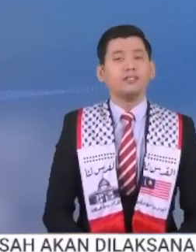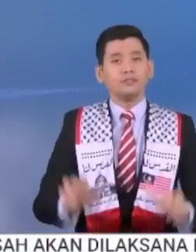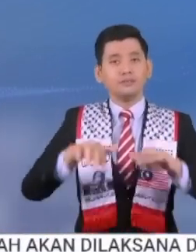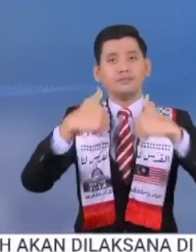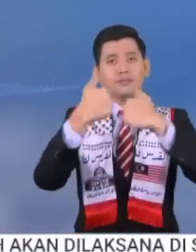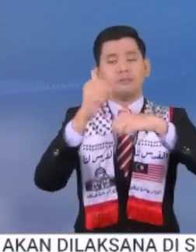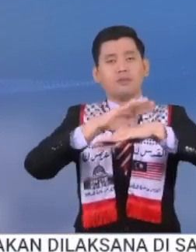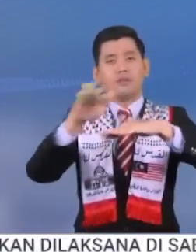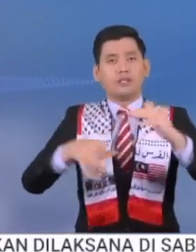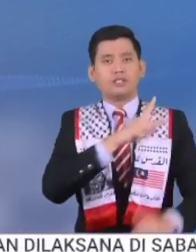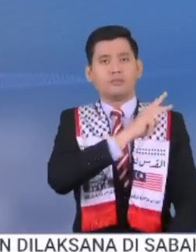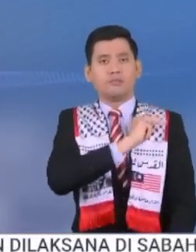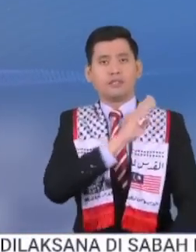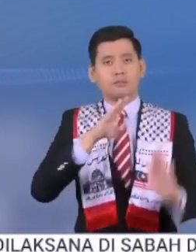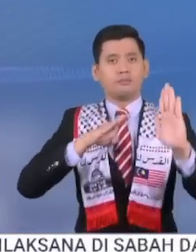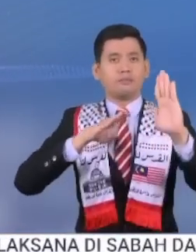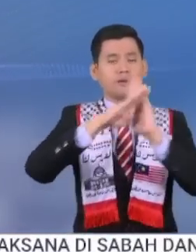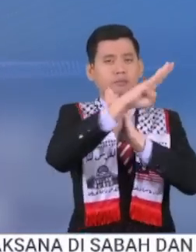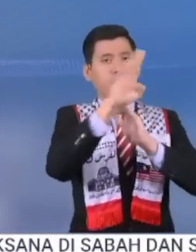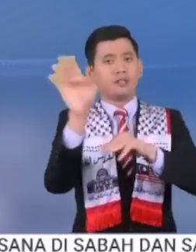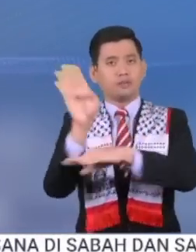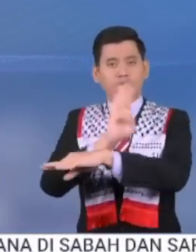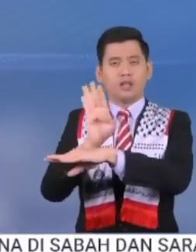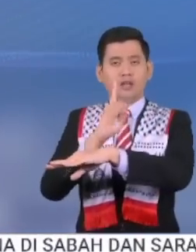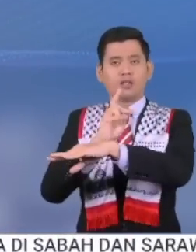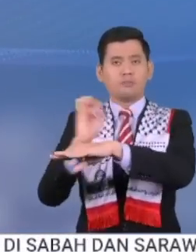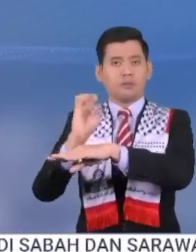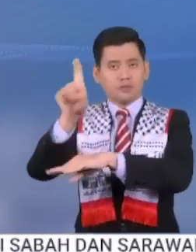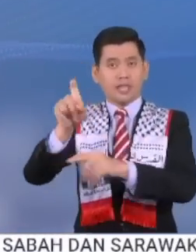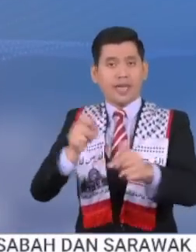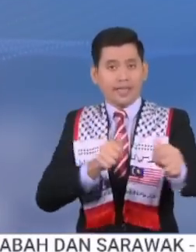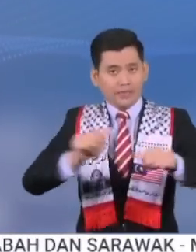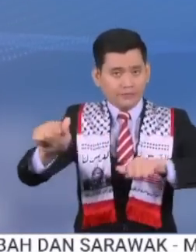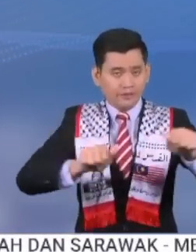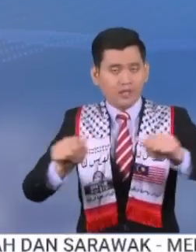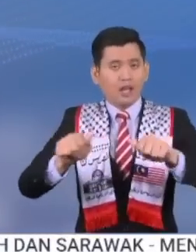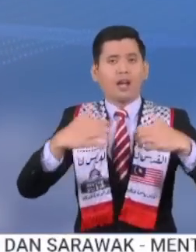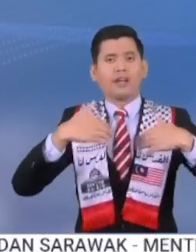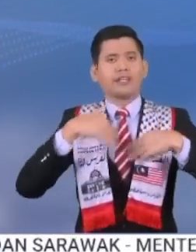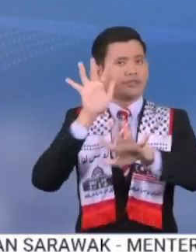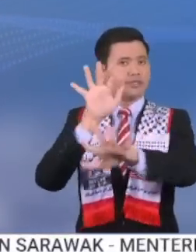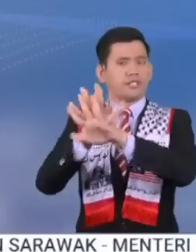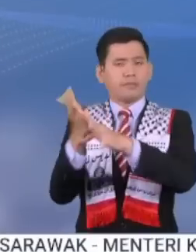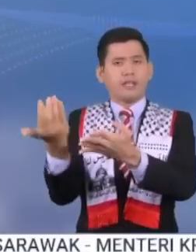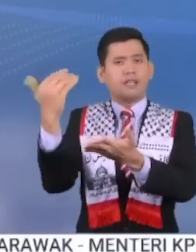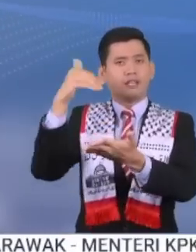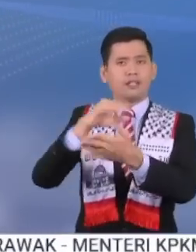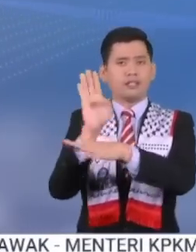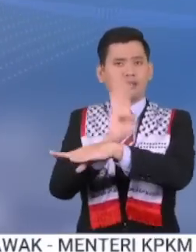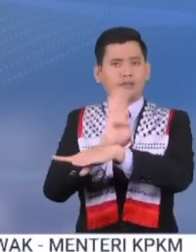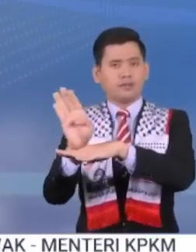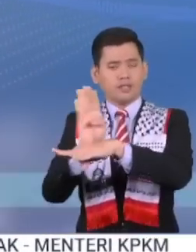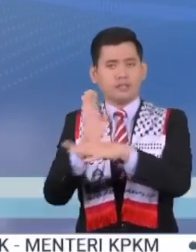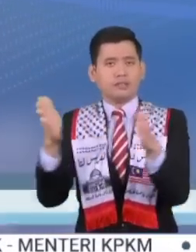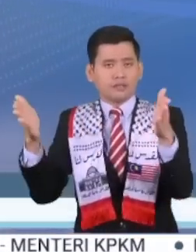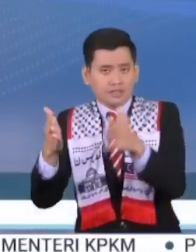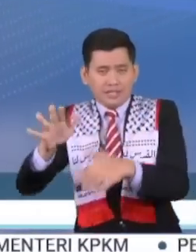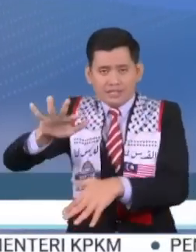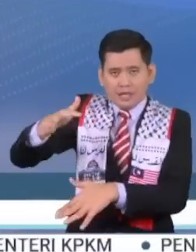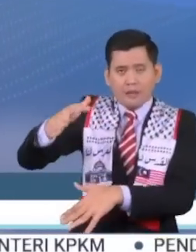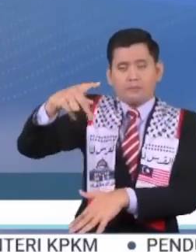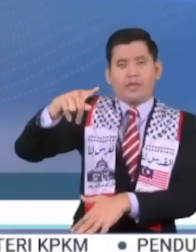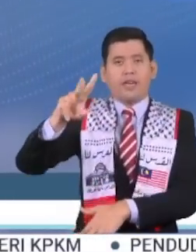Agensi di bawah Kementerian Pembangunan Usahawan dan Koperasi perlu lebih proaktif dalam melahirkan lebih banyak perusahaan mikro, kecil dan